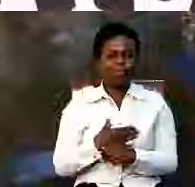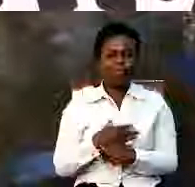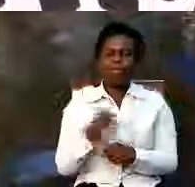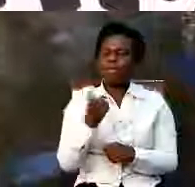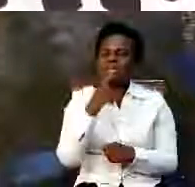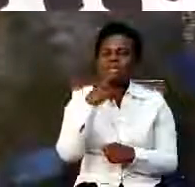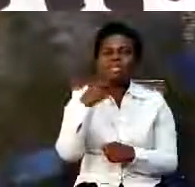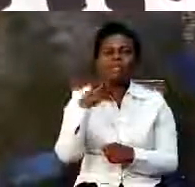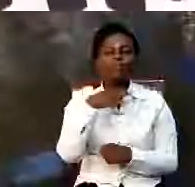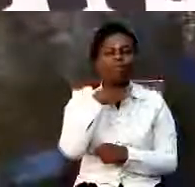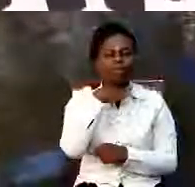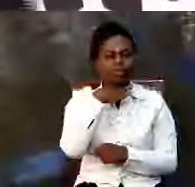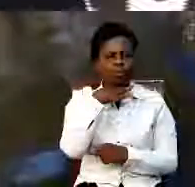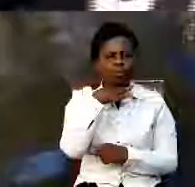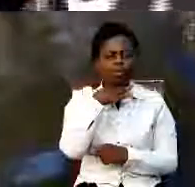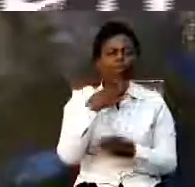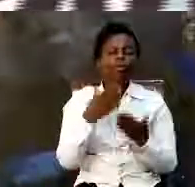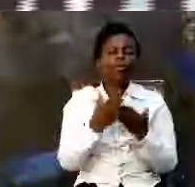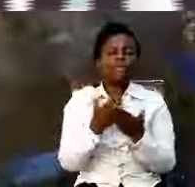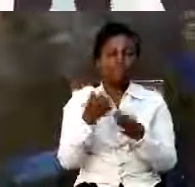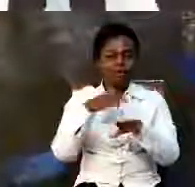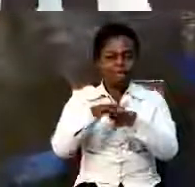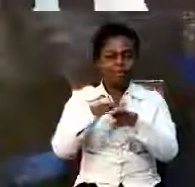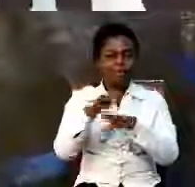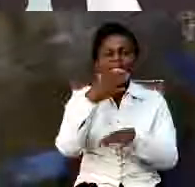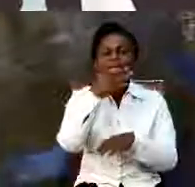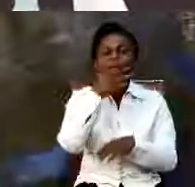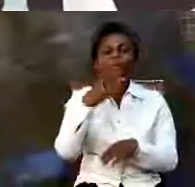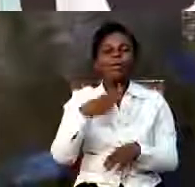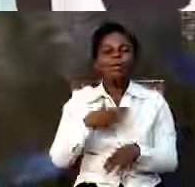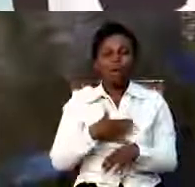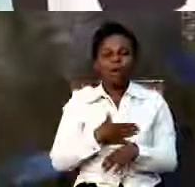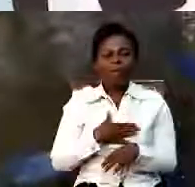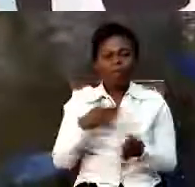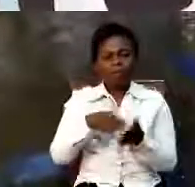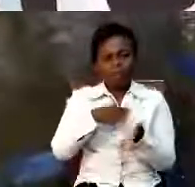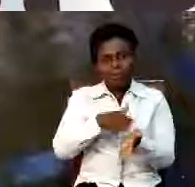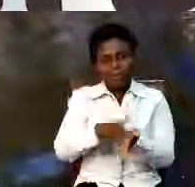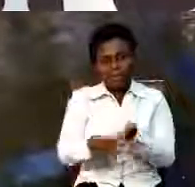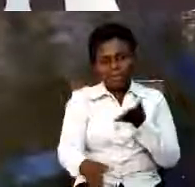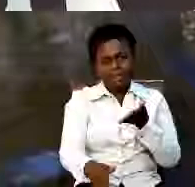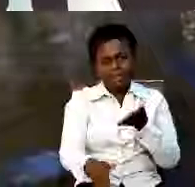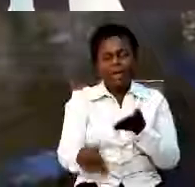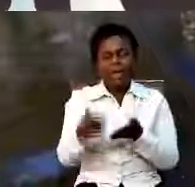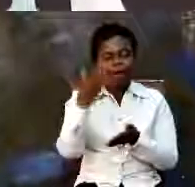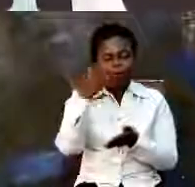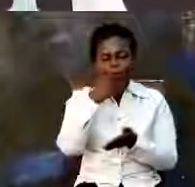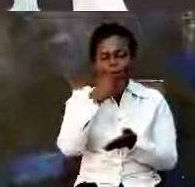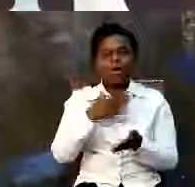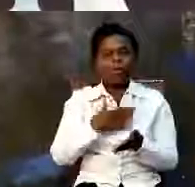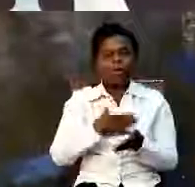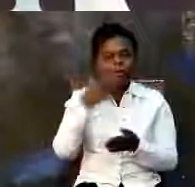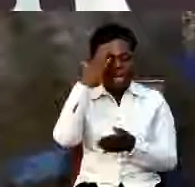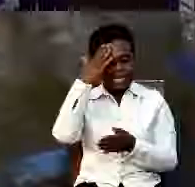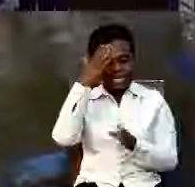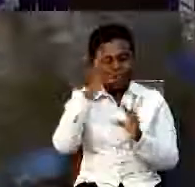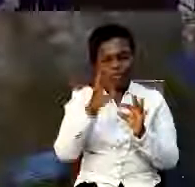kusema uongo, maana nikimwambia mume wangu nimetereza atanielewa. Bwana asifiwe sana.